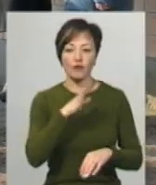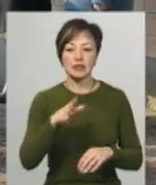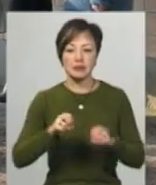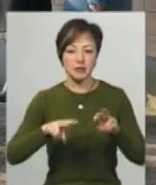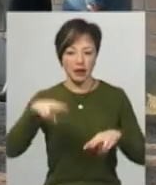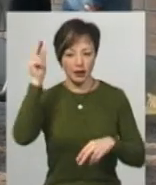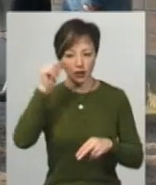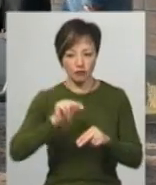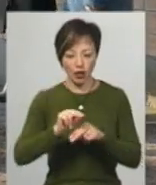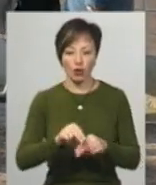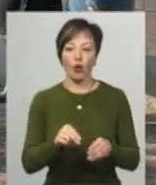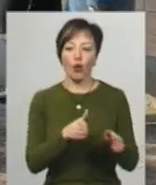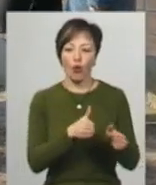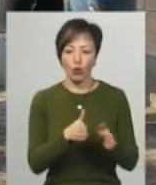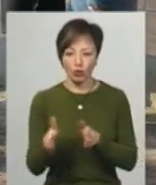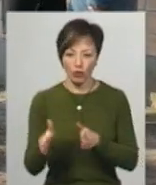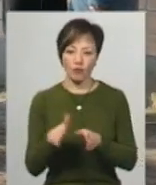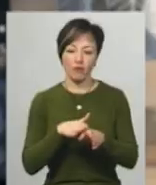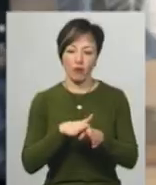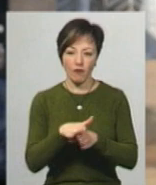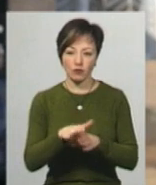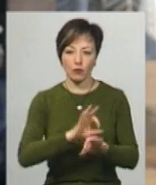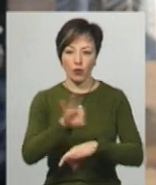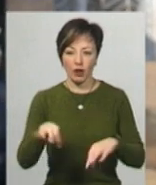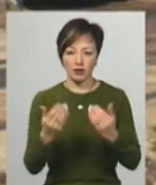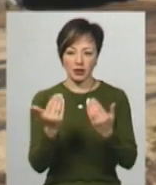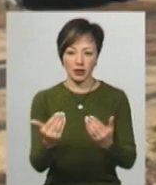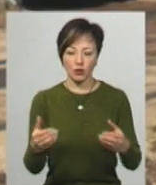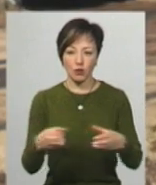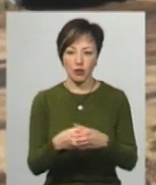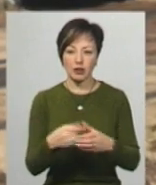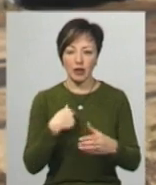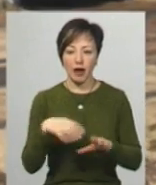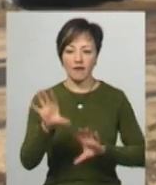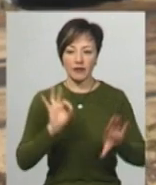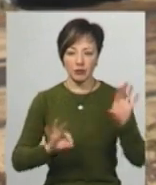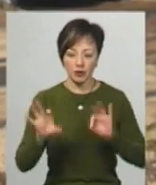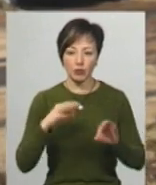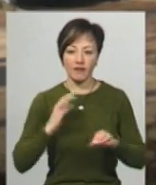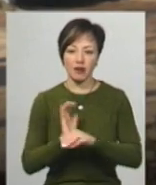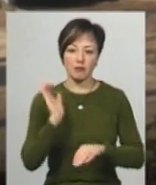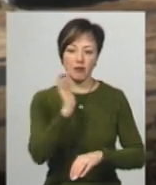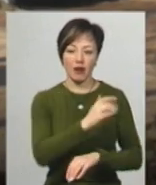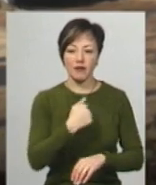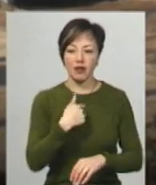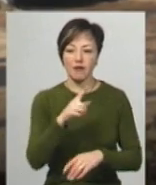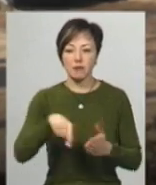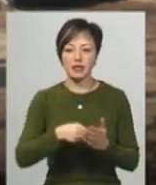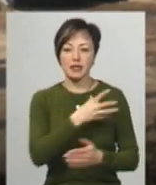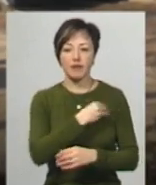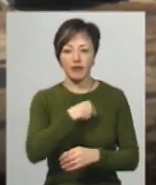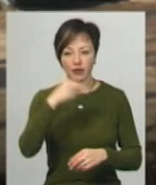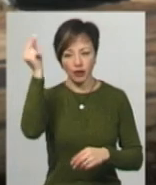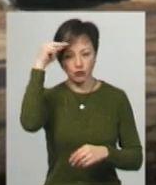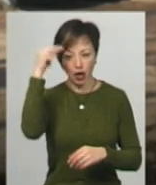готовий впроваджувати новий проєкт у довіреній йому громаді. Я пройшов відповідний відбір. Після цього нас було відправлено в місто Львів на